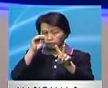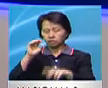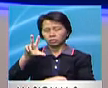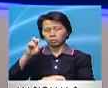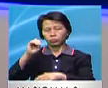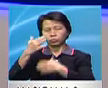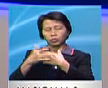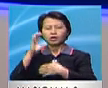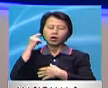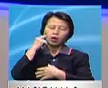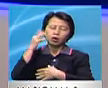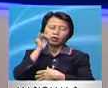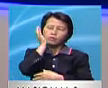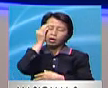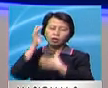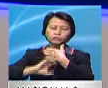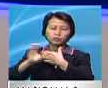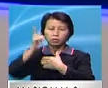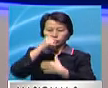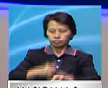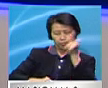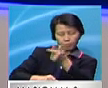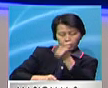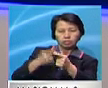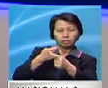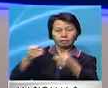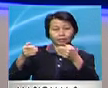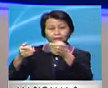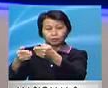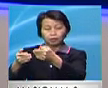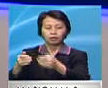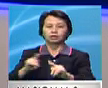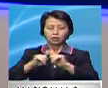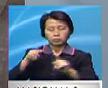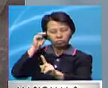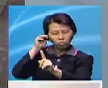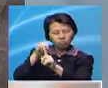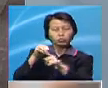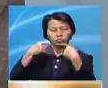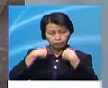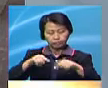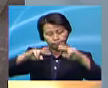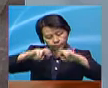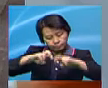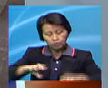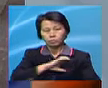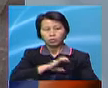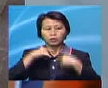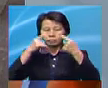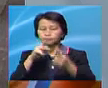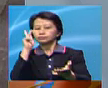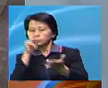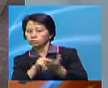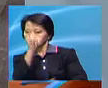cedera di bahagian pipi dan kepala akibat ditembak dari jarak dekat meski motif kejadian masih disiasat polis sudah Berjaya